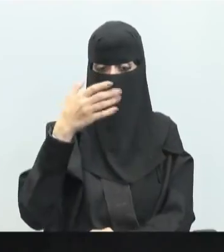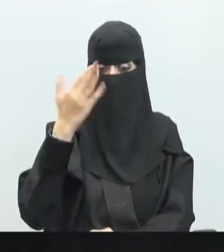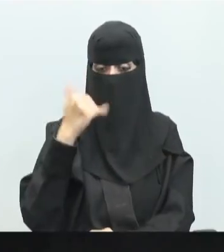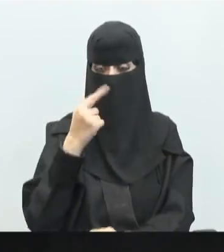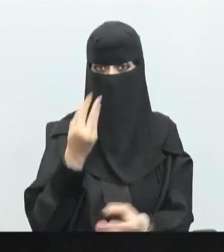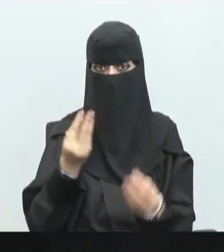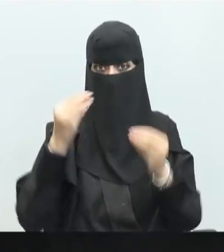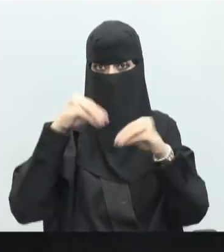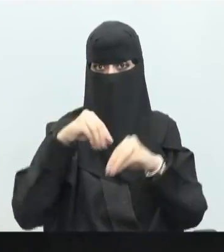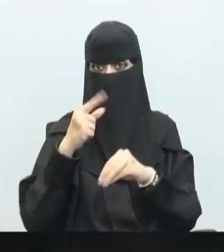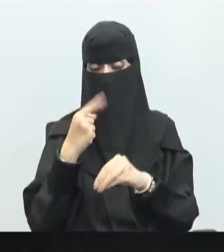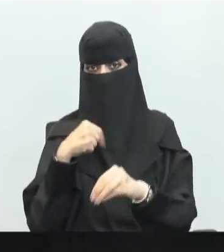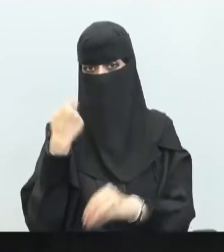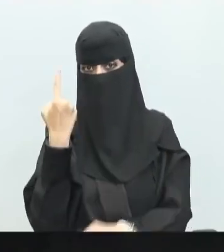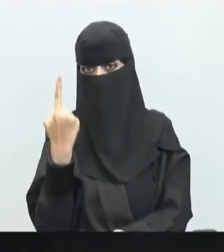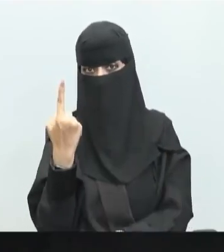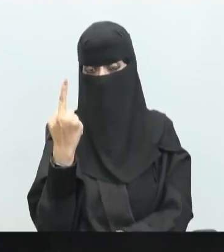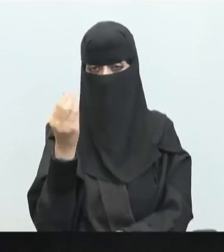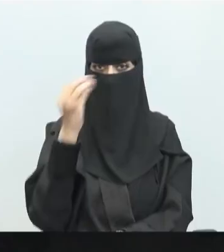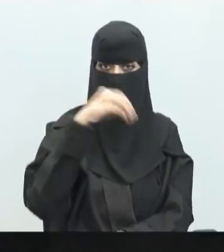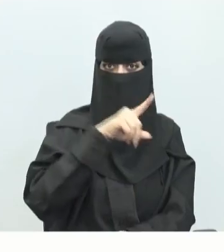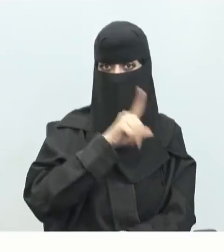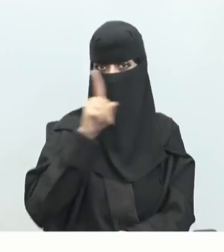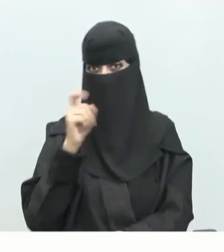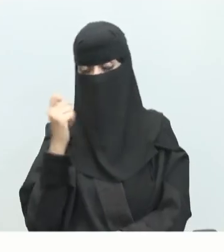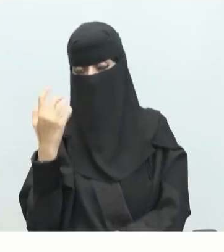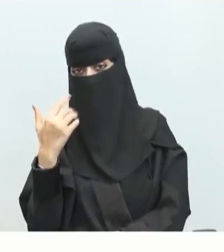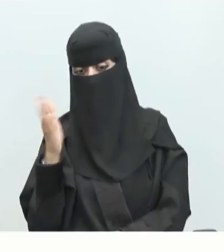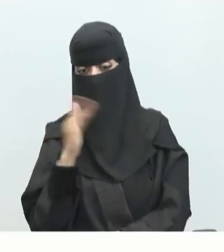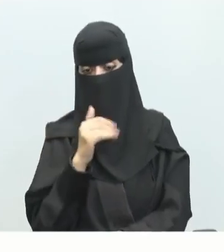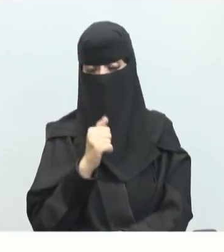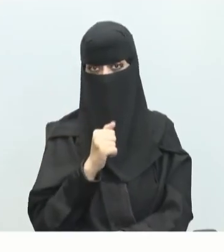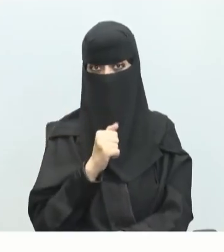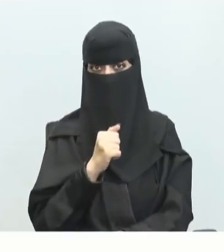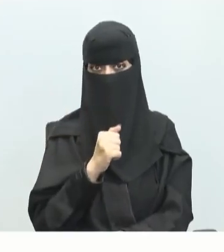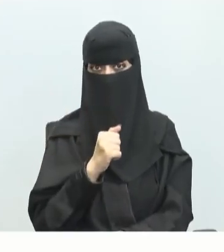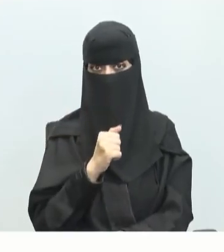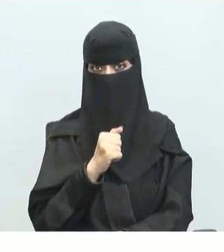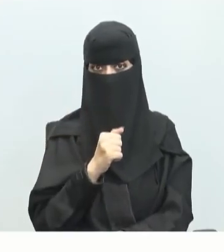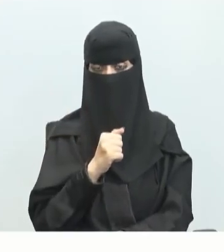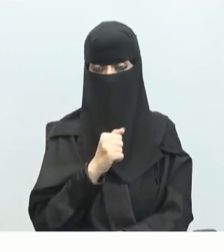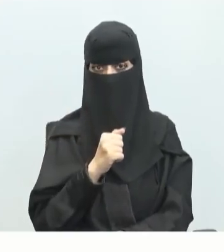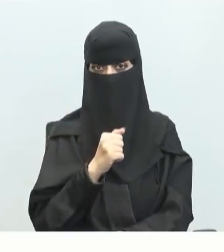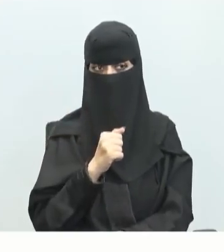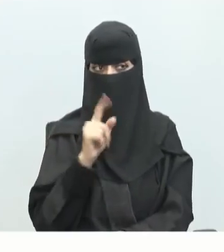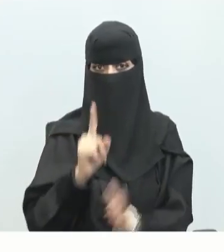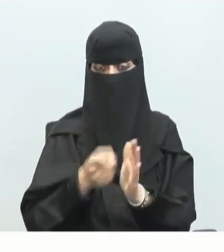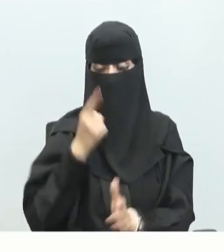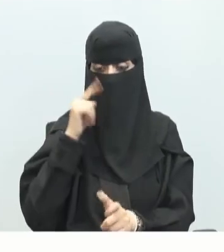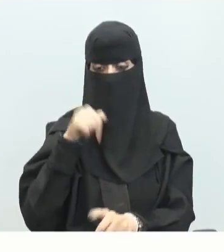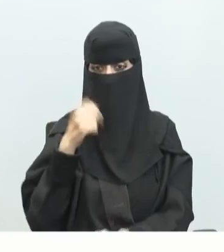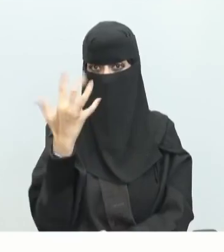نظيفه ال 15 كم حتى يصبح العدد الذي امامي نعرف العدد الذي امامي لاحظوا